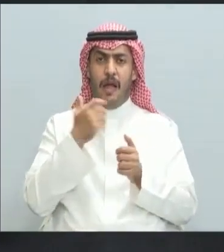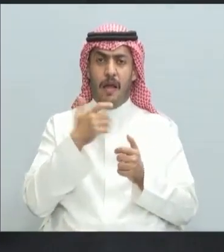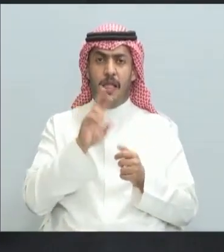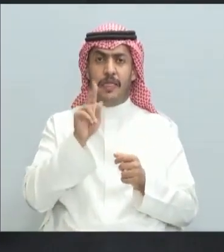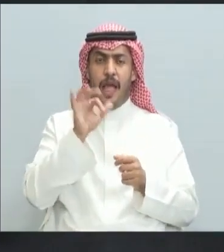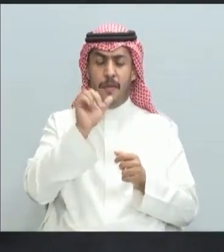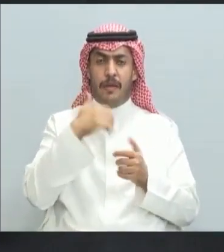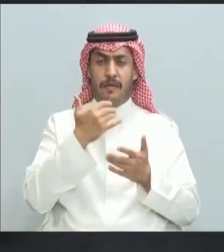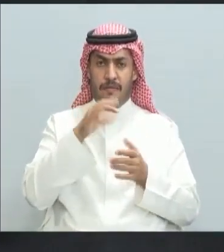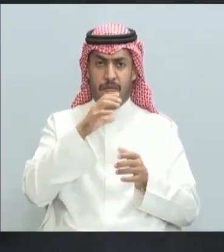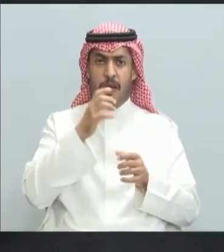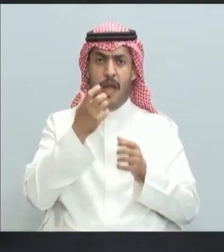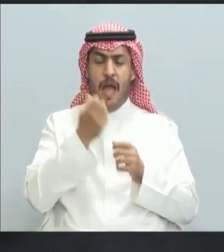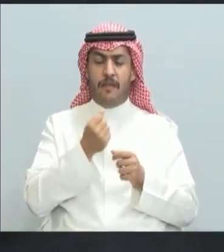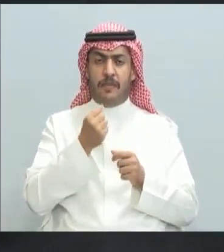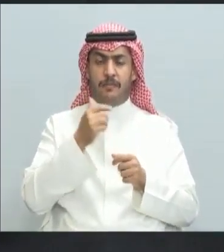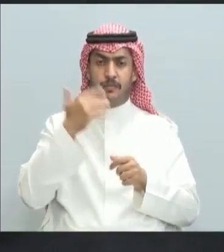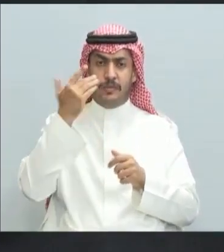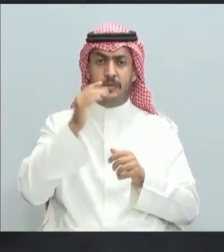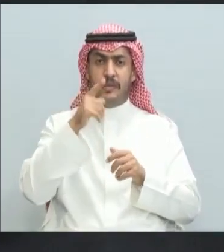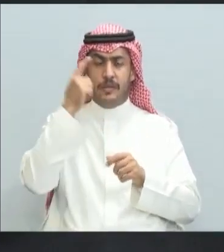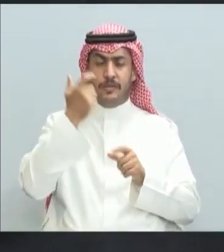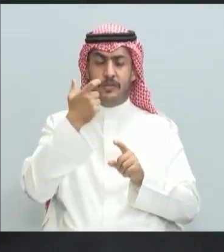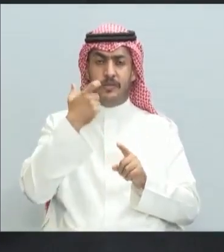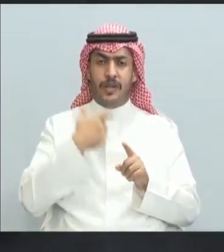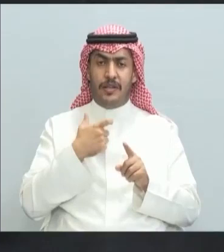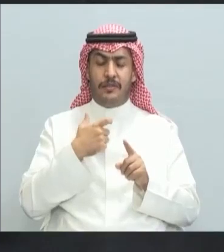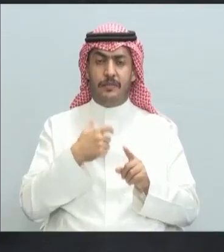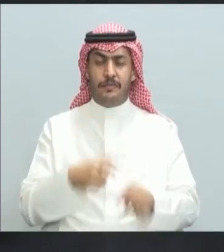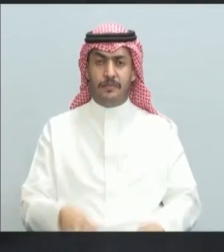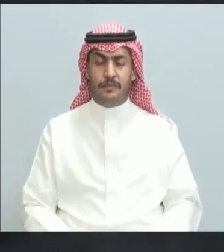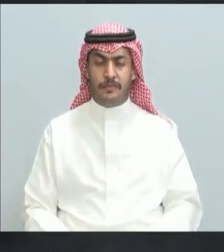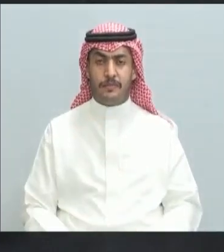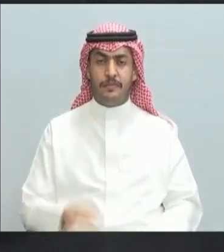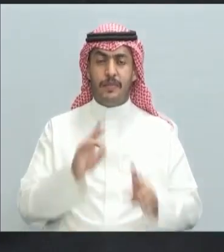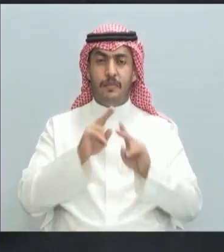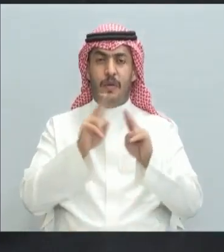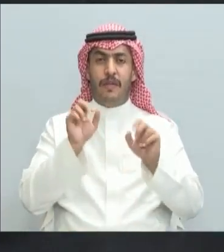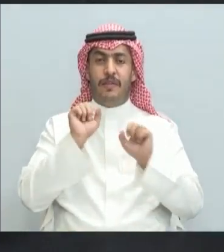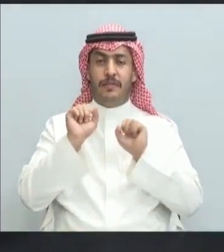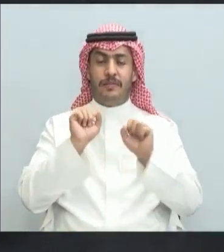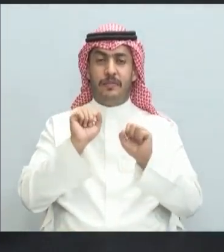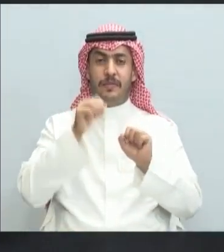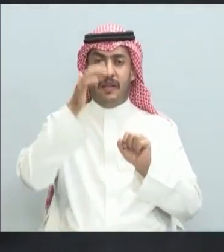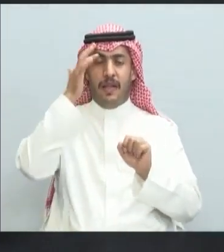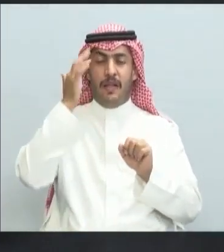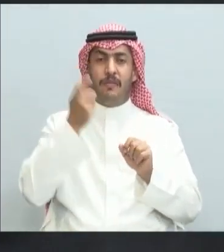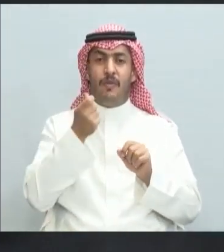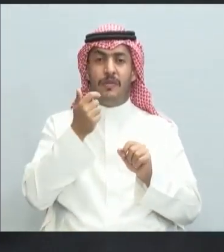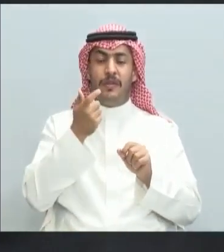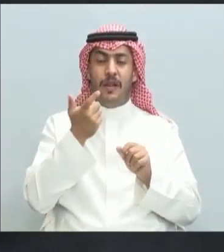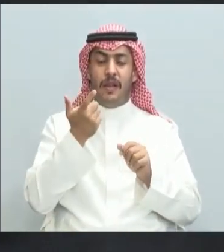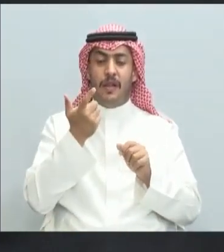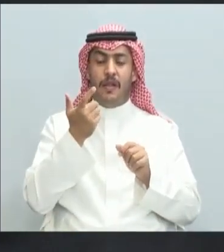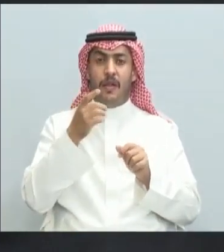انواع القروض والديون ايضا تبعا له تختلف معدلات كلفه التامين فكلفه التامين تختلف